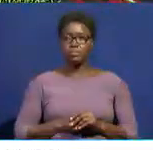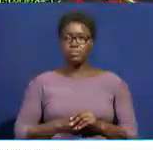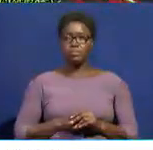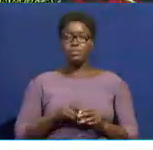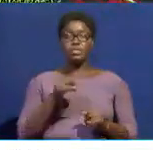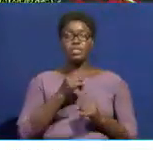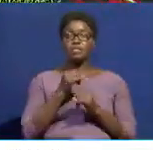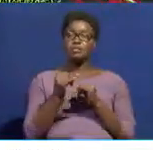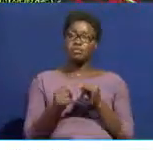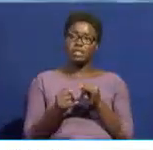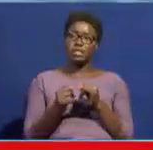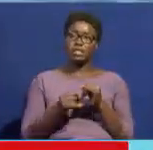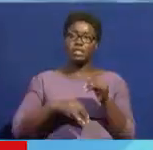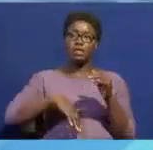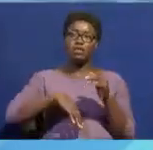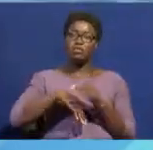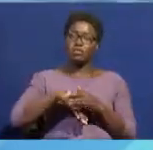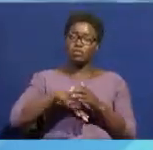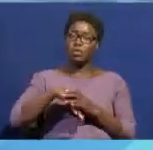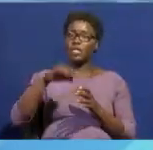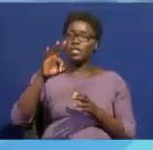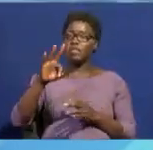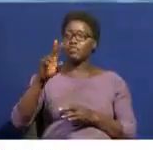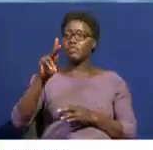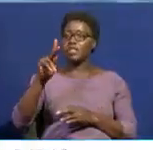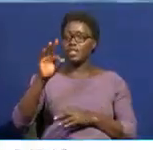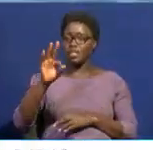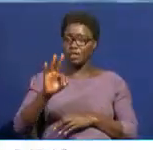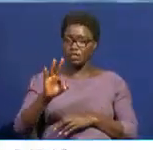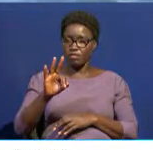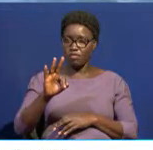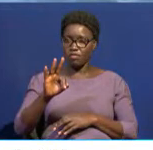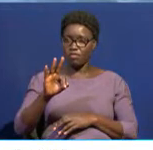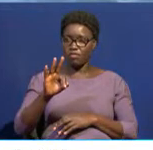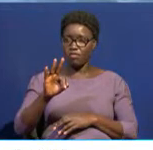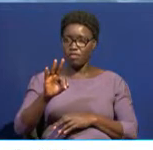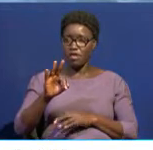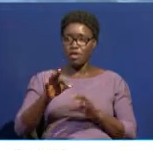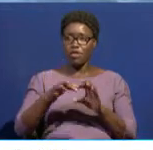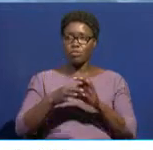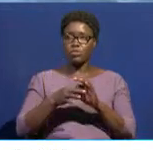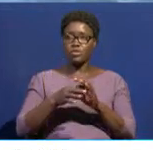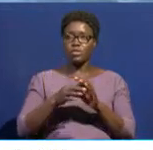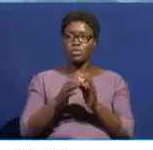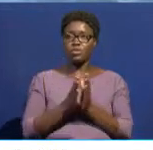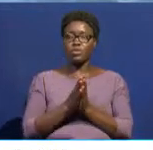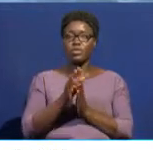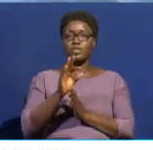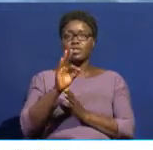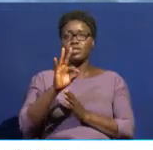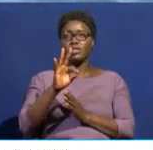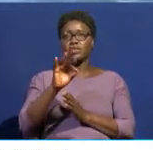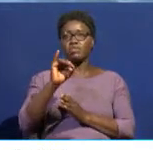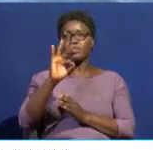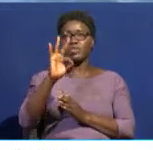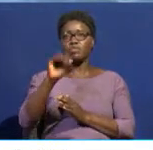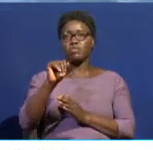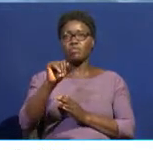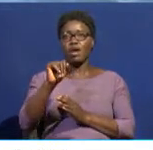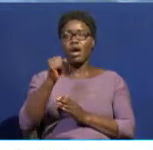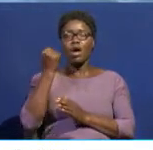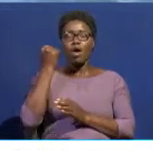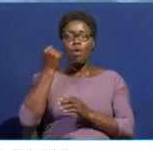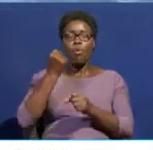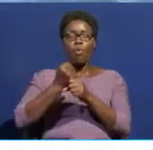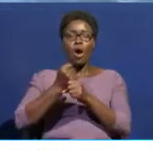Na hatimaye shirikisho la soka humu nchini FKF kwa ushirikiano na shirikisho la soka duniani FIFA limeanza warsha ya